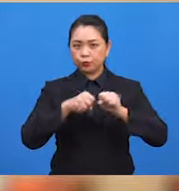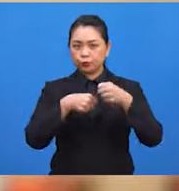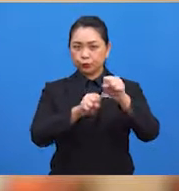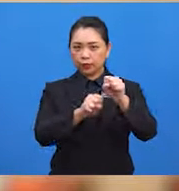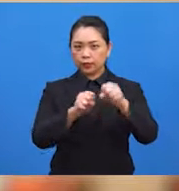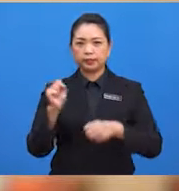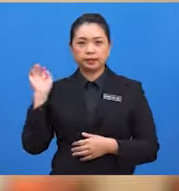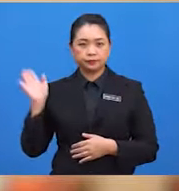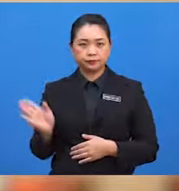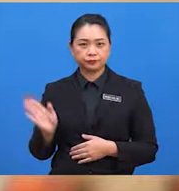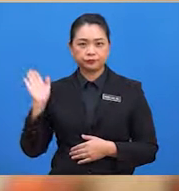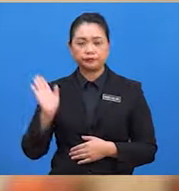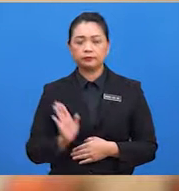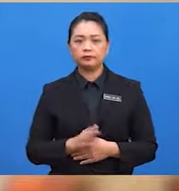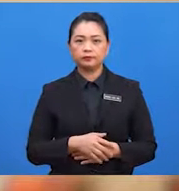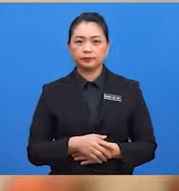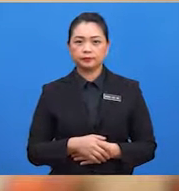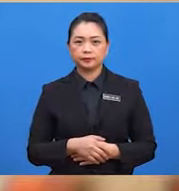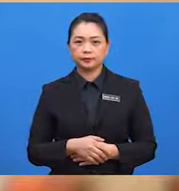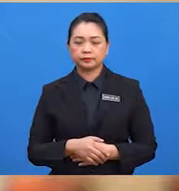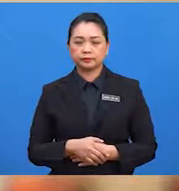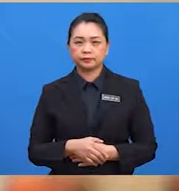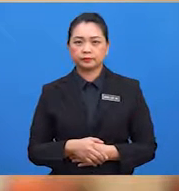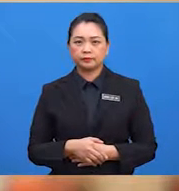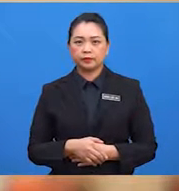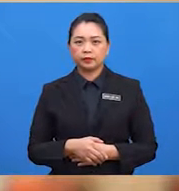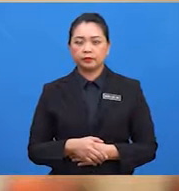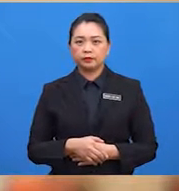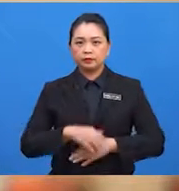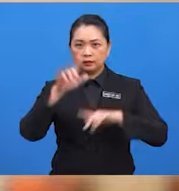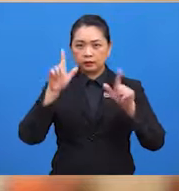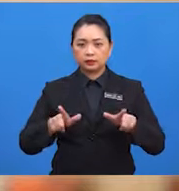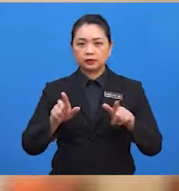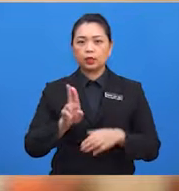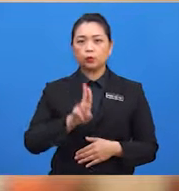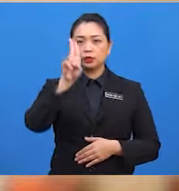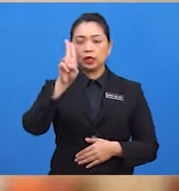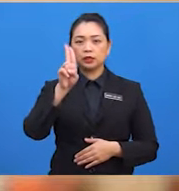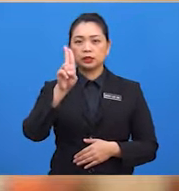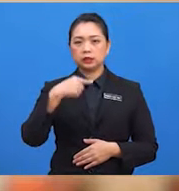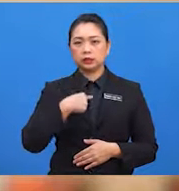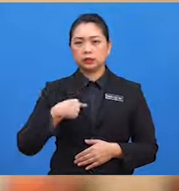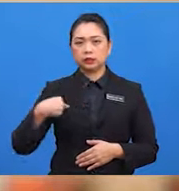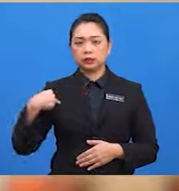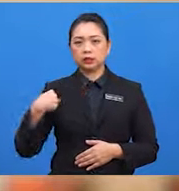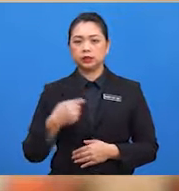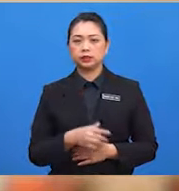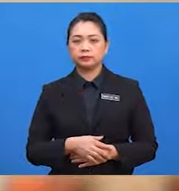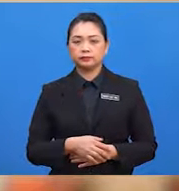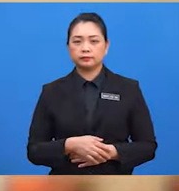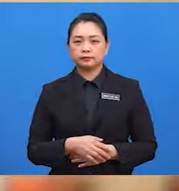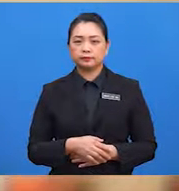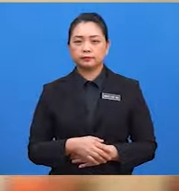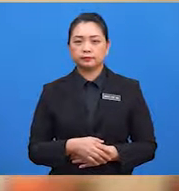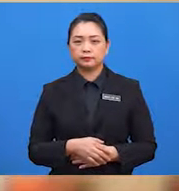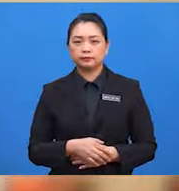dan Sungai Yangzi. Sungai Huang He terletak di utara negara China, manakala Sungai Yangzi terletak di